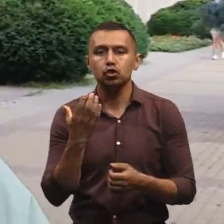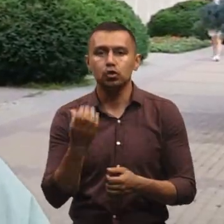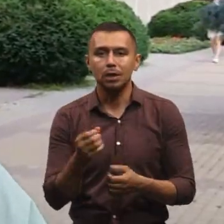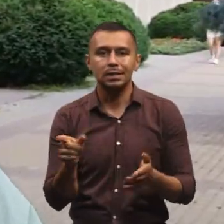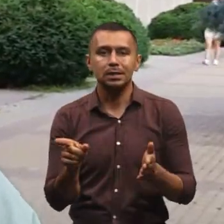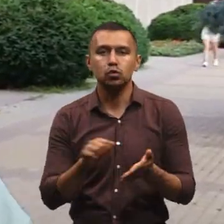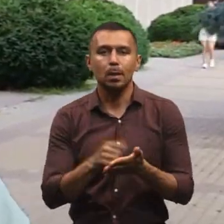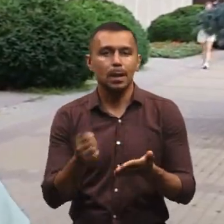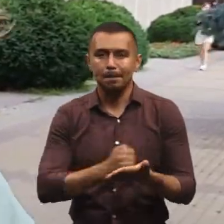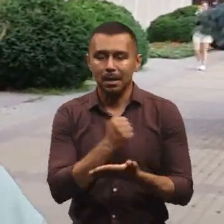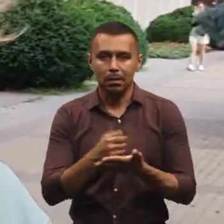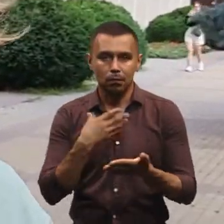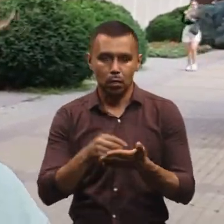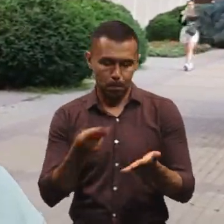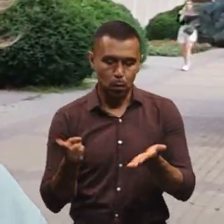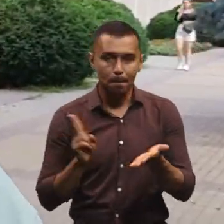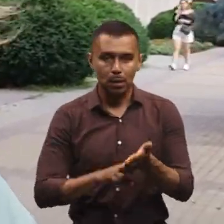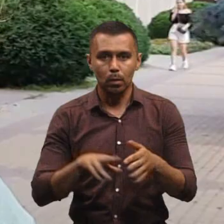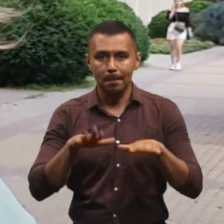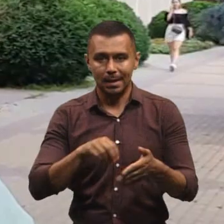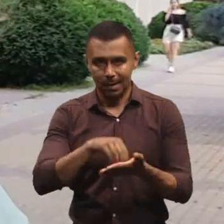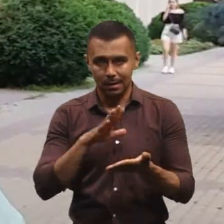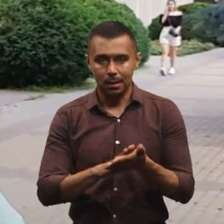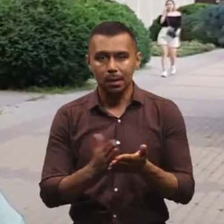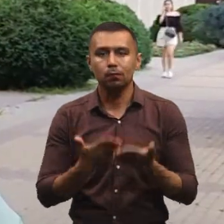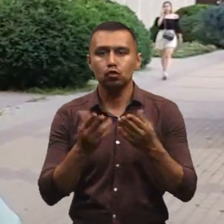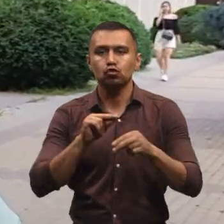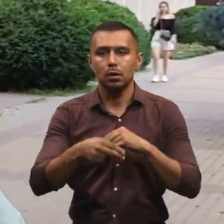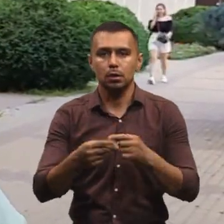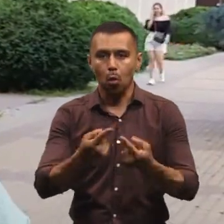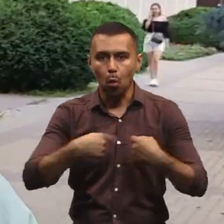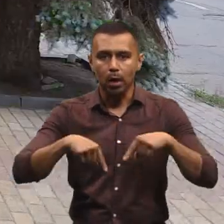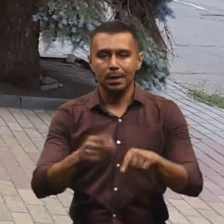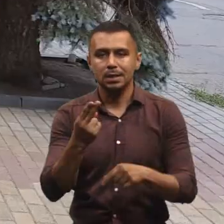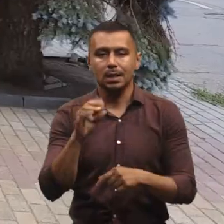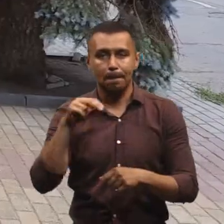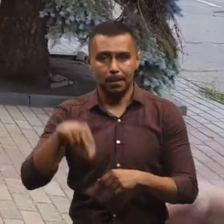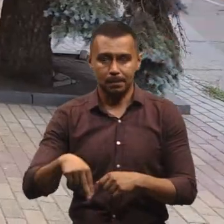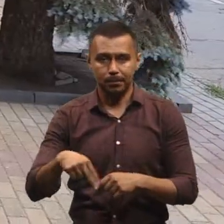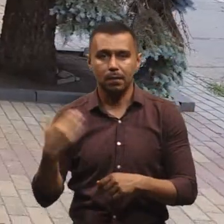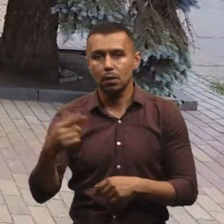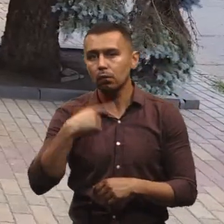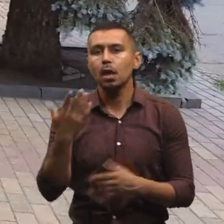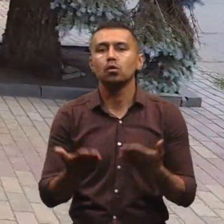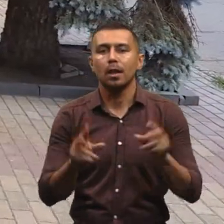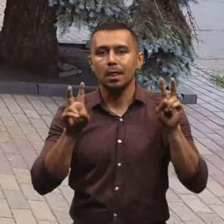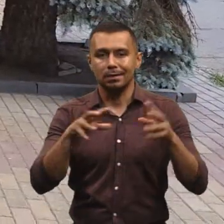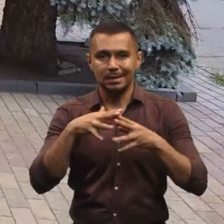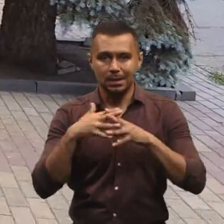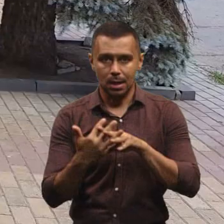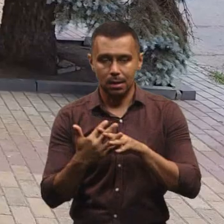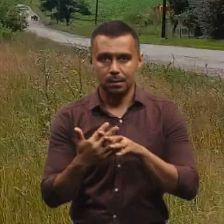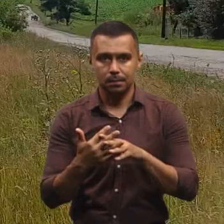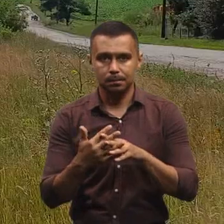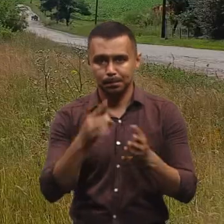документ такий підтверджують свою прописку місце реєстрації звернутися через органи цнапу за її словами якщо назва населеного